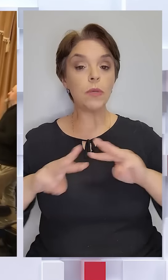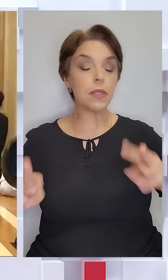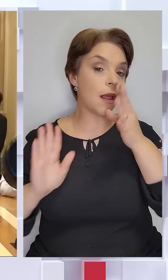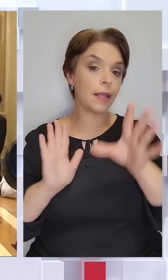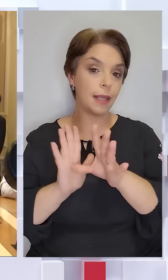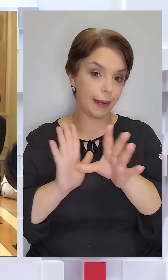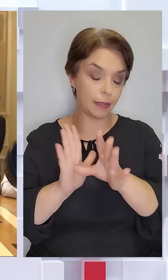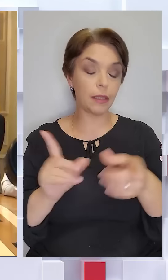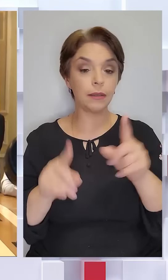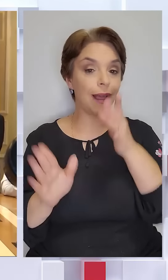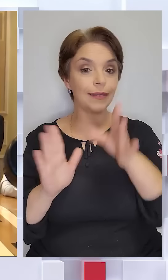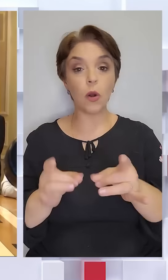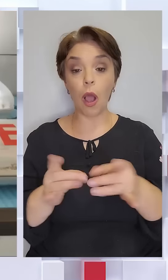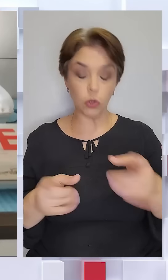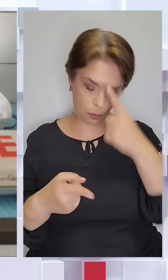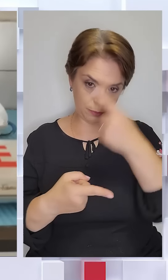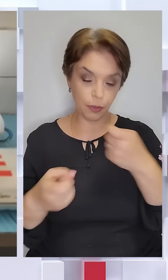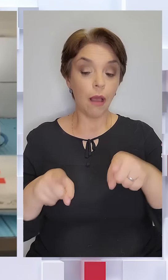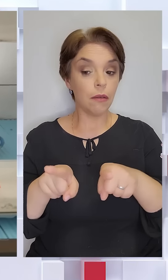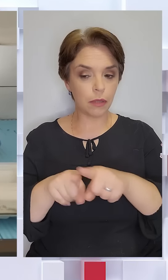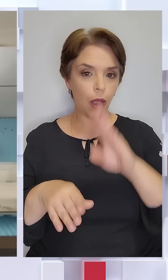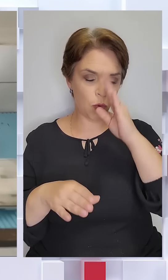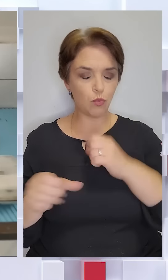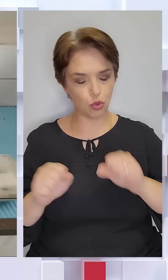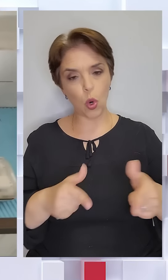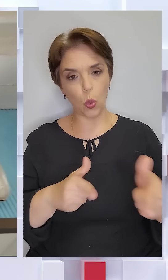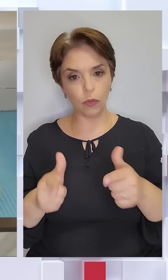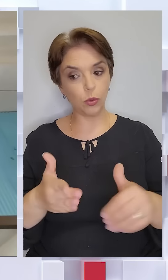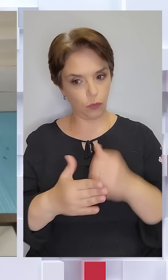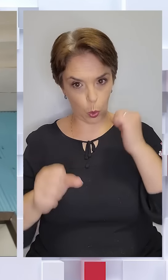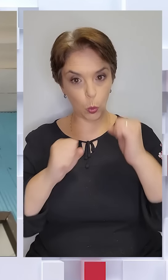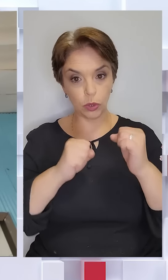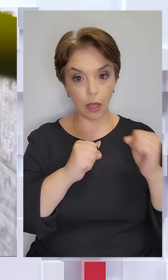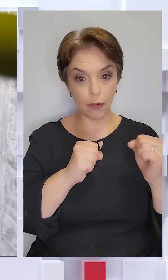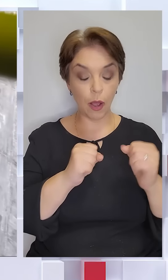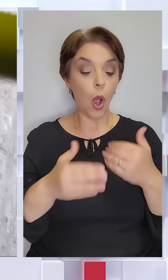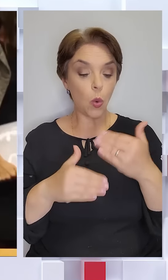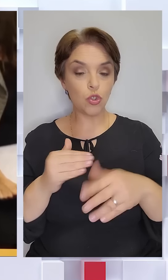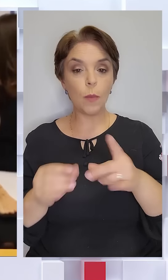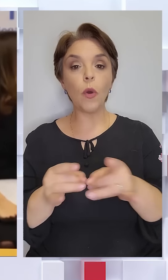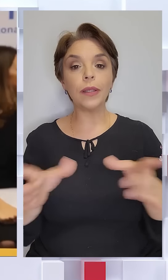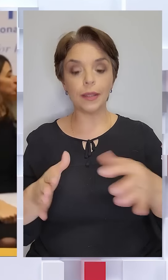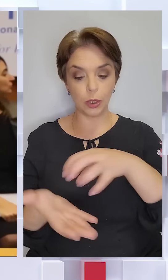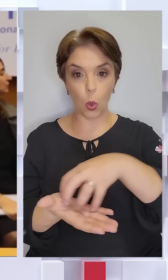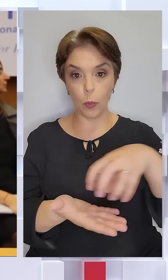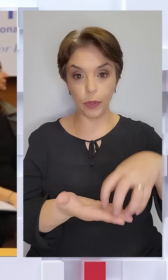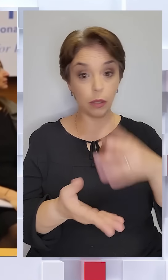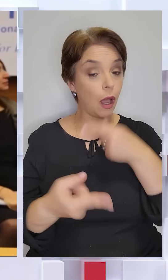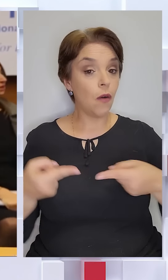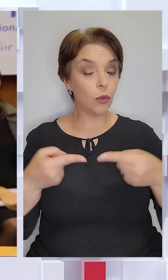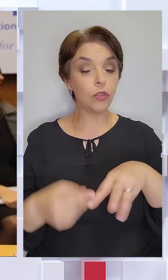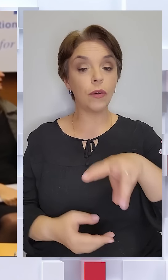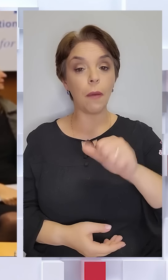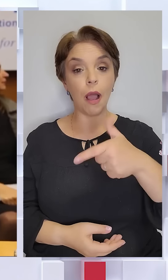Міністерстві енергетики та енергоатомі наголошують, таким чином ворог може готуватися до нових ударів. уже по ядерних об'єктах. Водночас